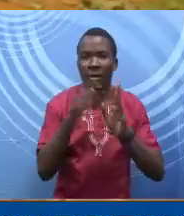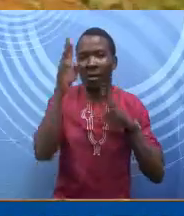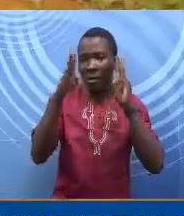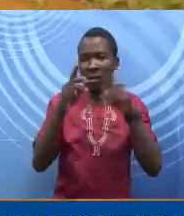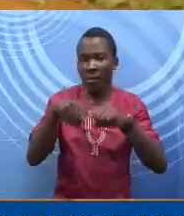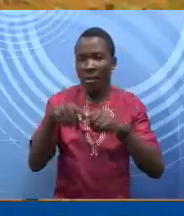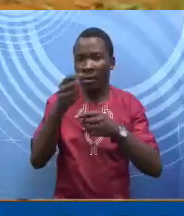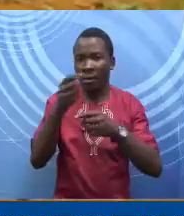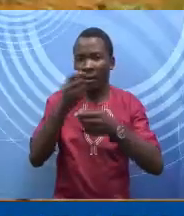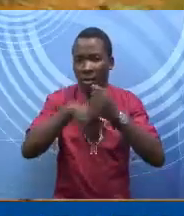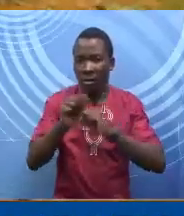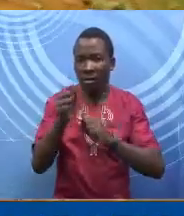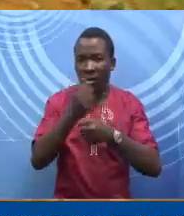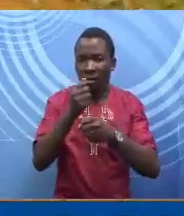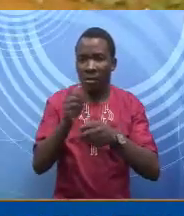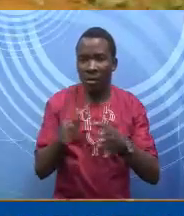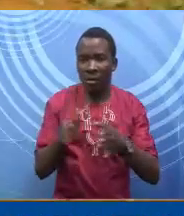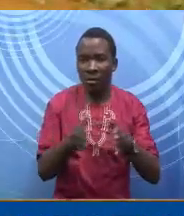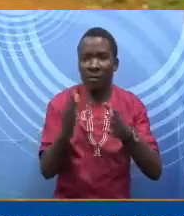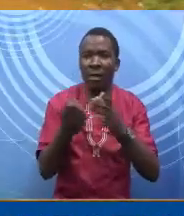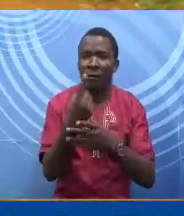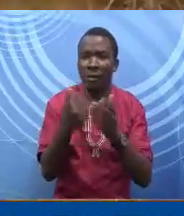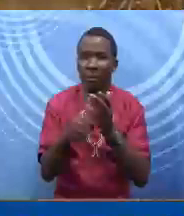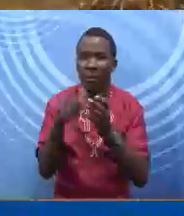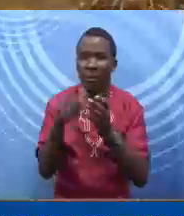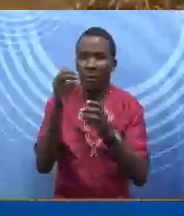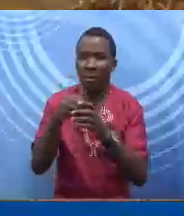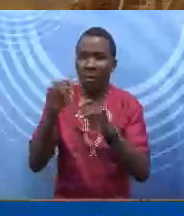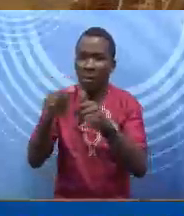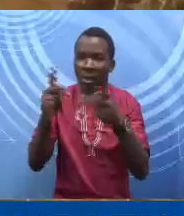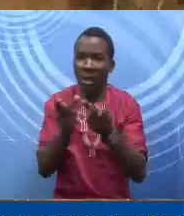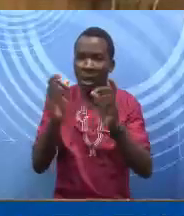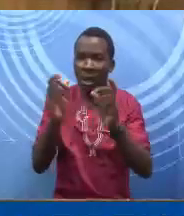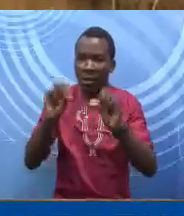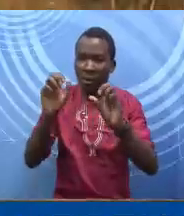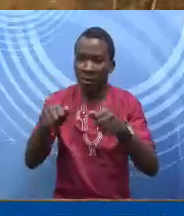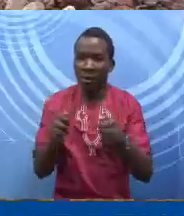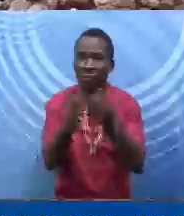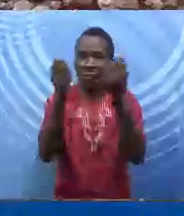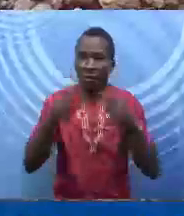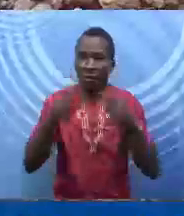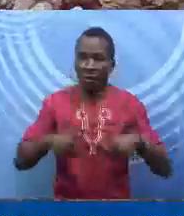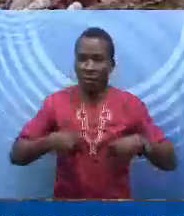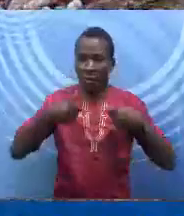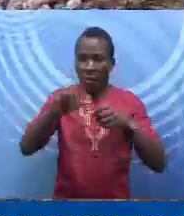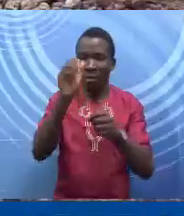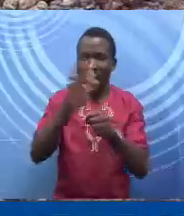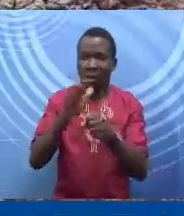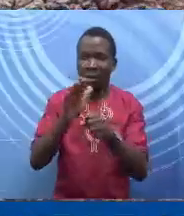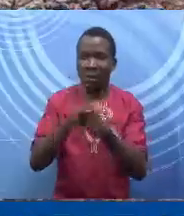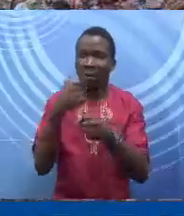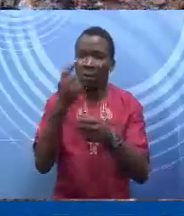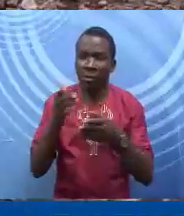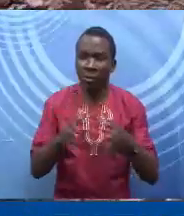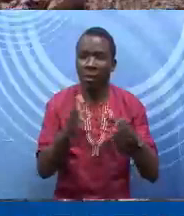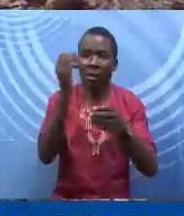no kubikorwa ry'imihanda inyuraho batuye ryagiye ribateza ibibazo birimo kubasiga ku manegeka ashobora gushyira ubuzima bwabo mu kaga, dore ko benshi muri bo bavuga ko iyo mihanda